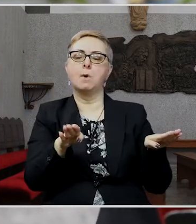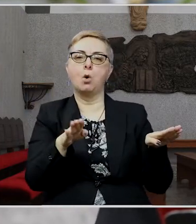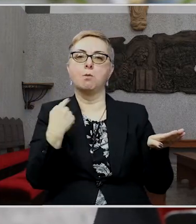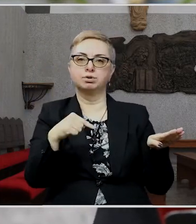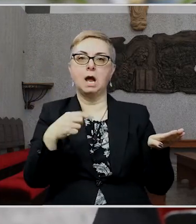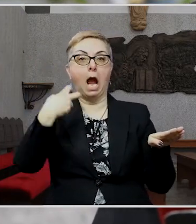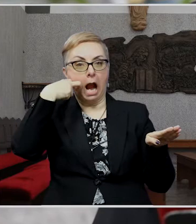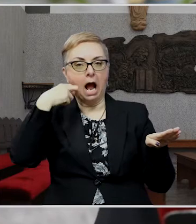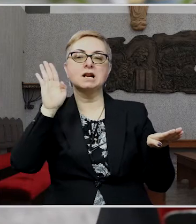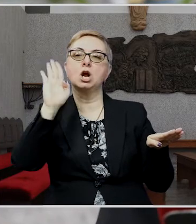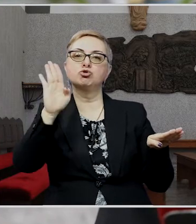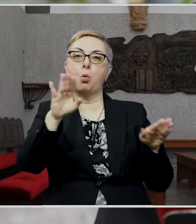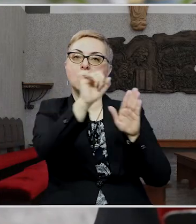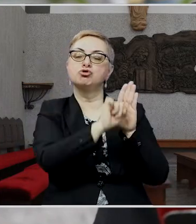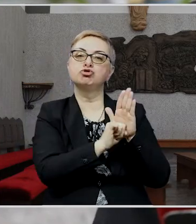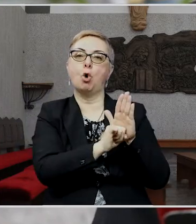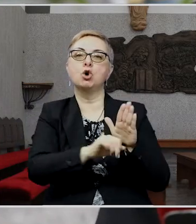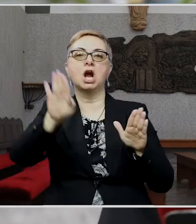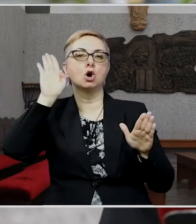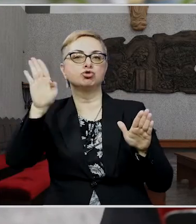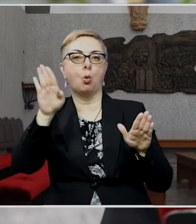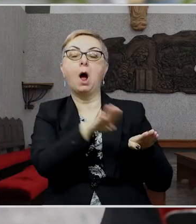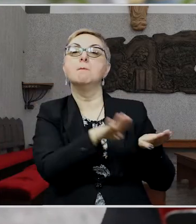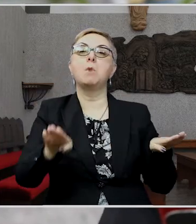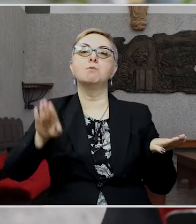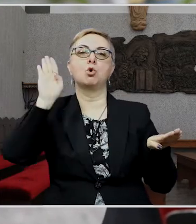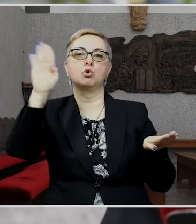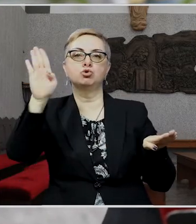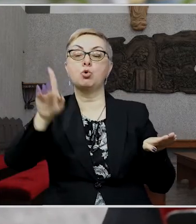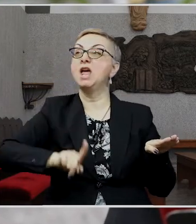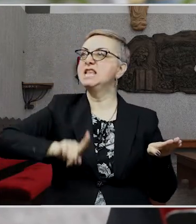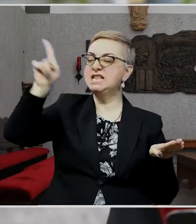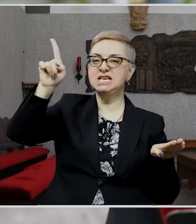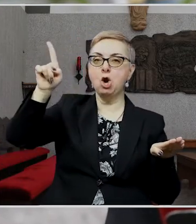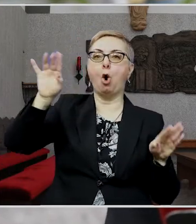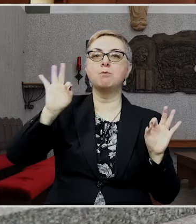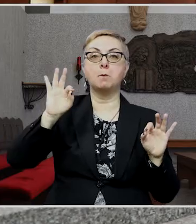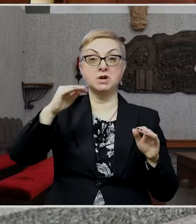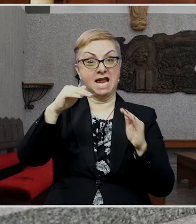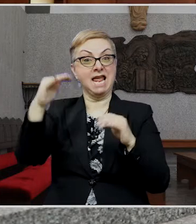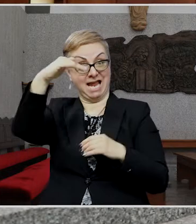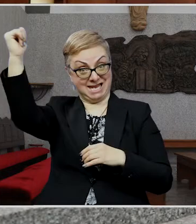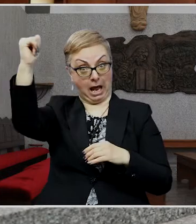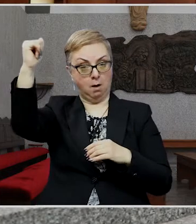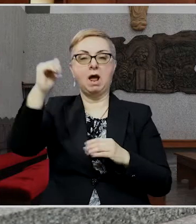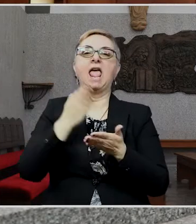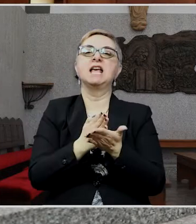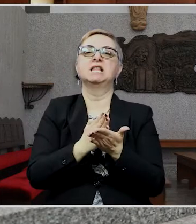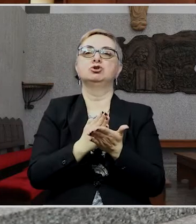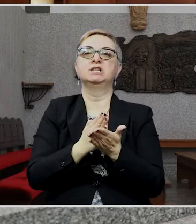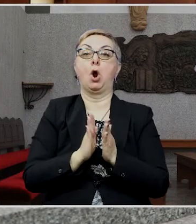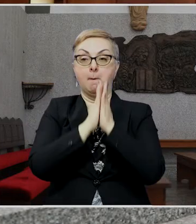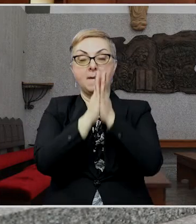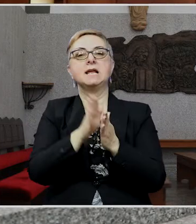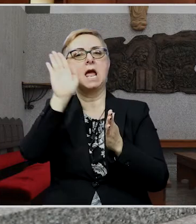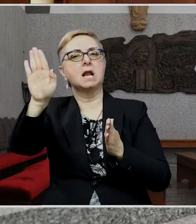carne per la sua storia per il suo popolo per dio che lo ha chiamato la preghiera di mosè